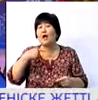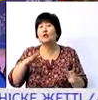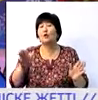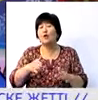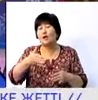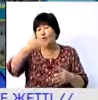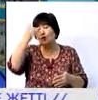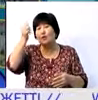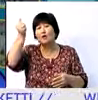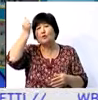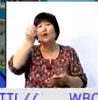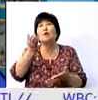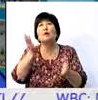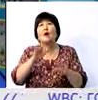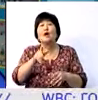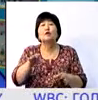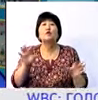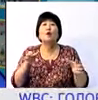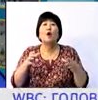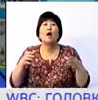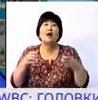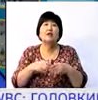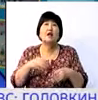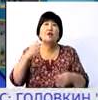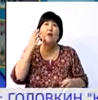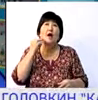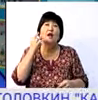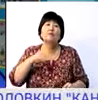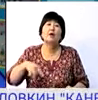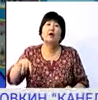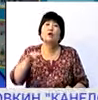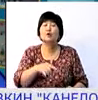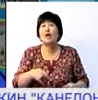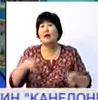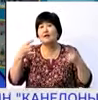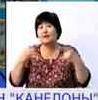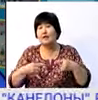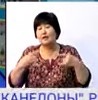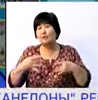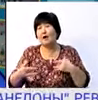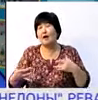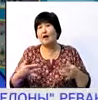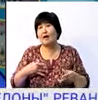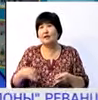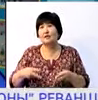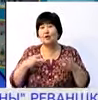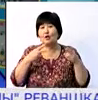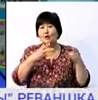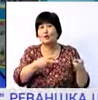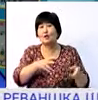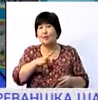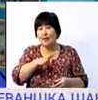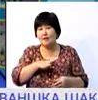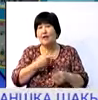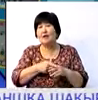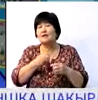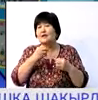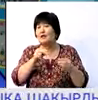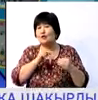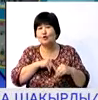мұра болып қалған. Сол ансамбль Алматыға республикалық телевидение басқарған концертке түсіп қайтты соғыстар мысалы үшін да. Жақсы жұмыс